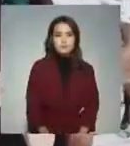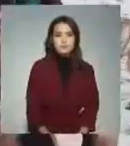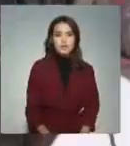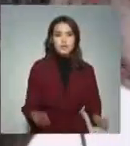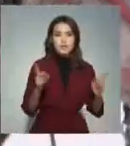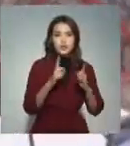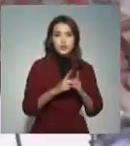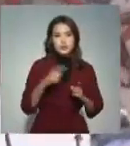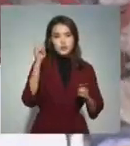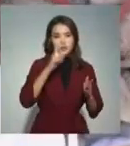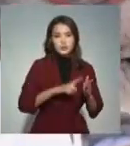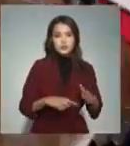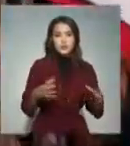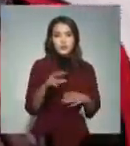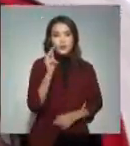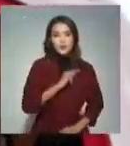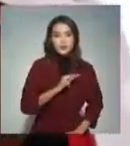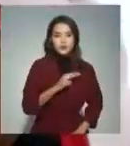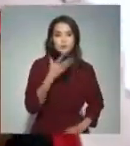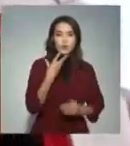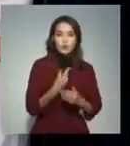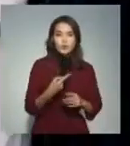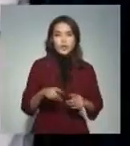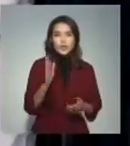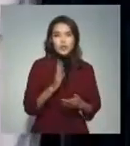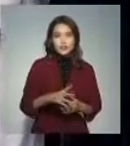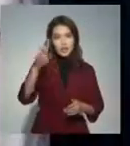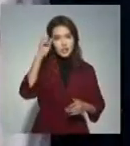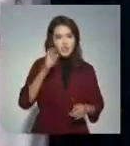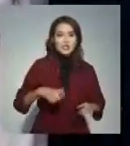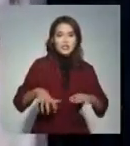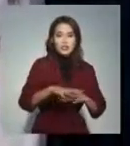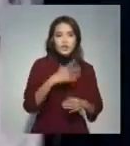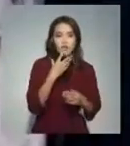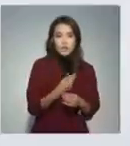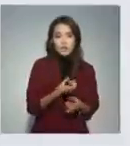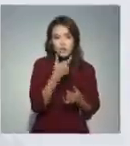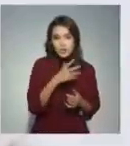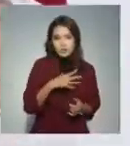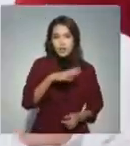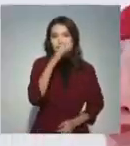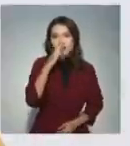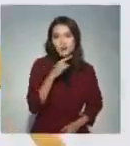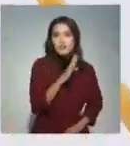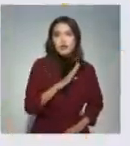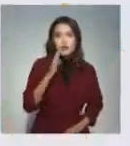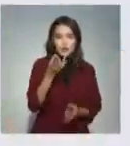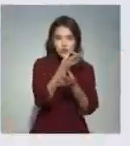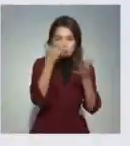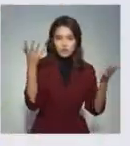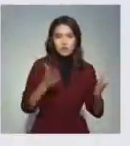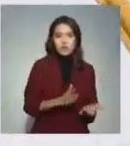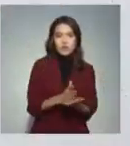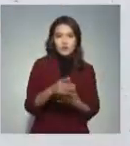Кезекті үгіт-насихат жұмысы бұл жолы өзгеше форматта. Елорданың іргесінде өтті. Қазақ аналары дәстүрге жол